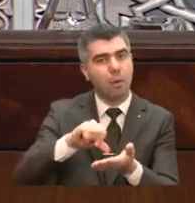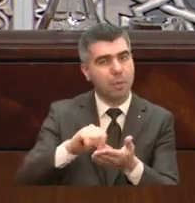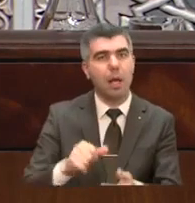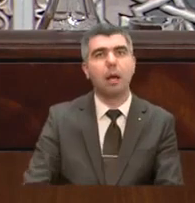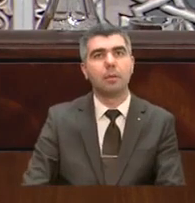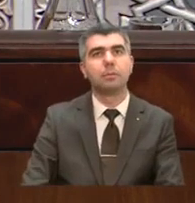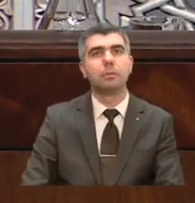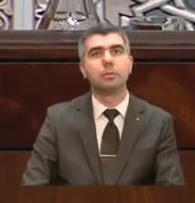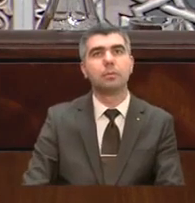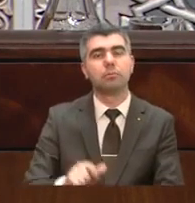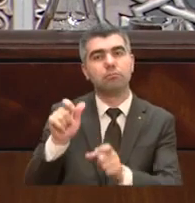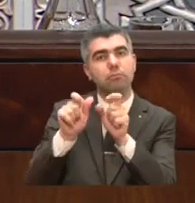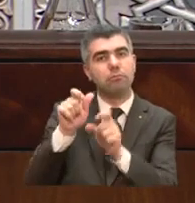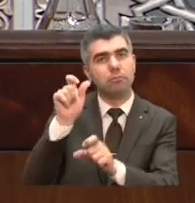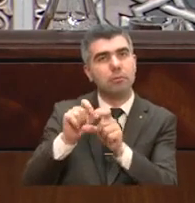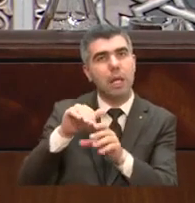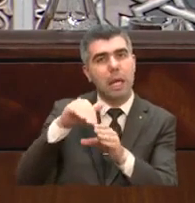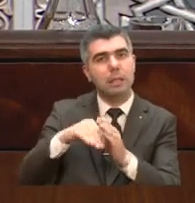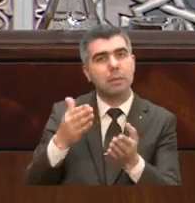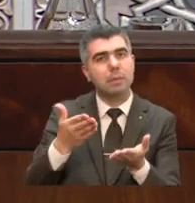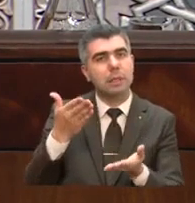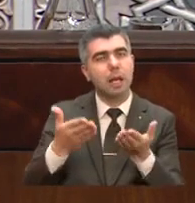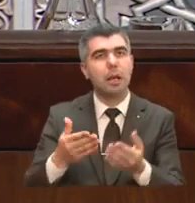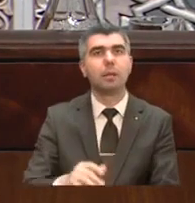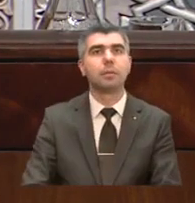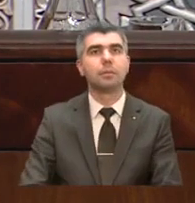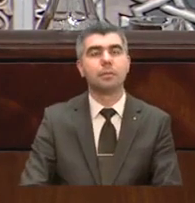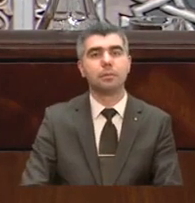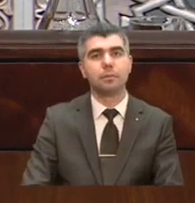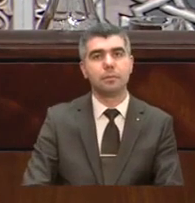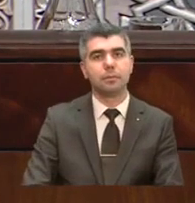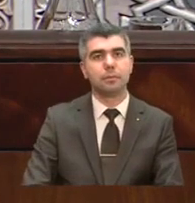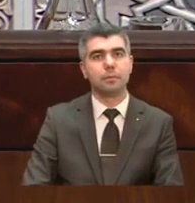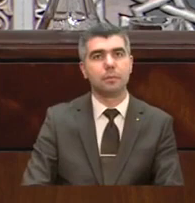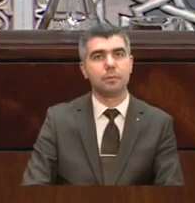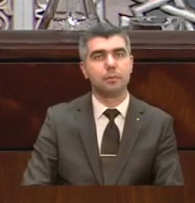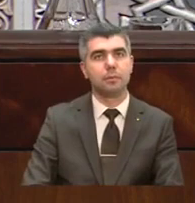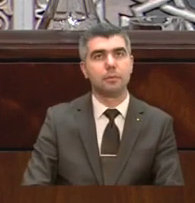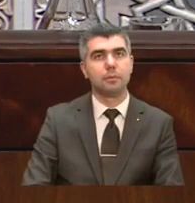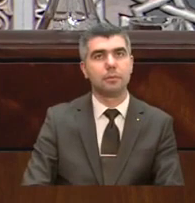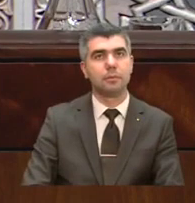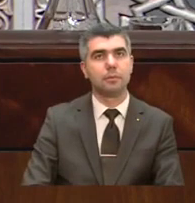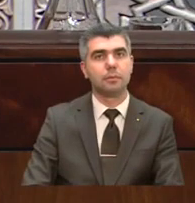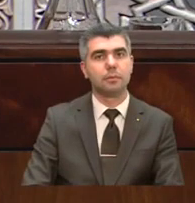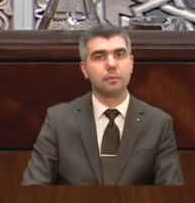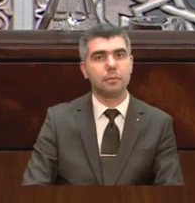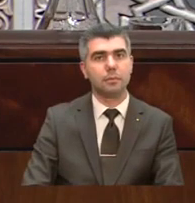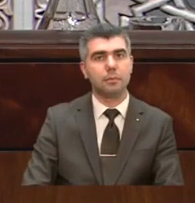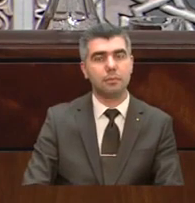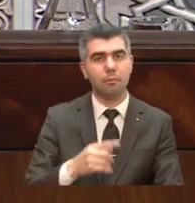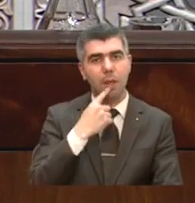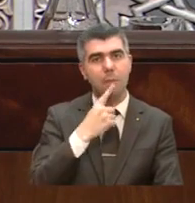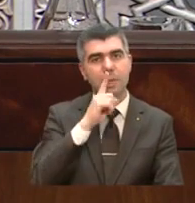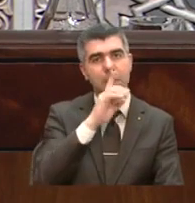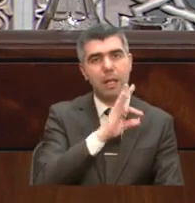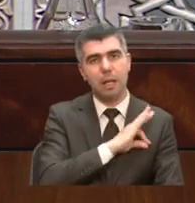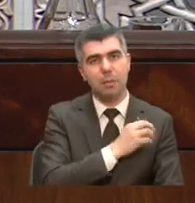والسادة النواب المحترمين من الفريق الاستقلالي للوحدة والتعادلية. تفضل سيد نائب. بسم الله الرحمن